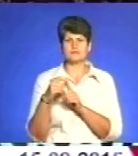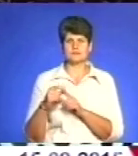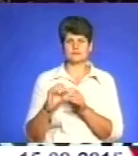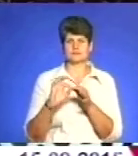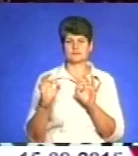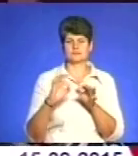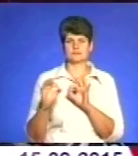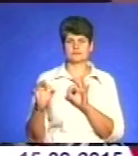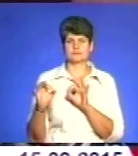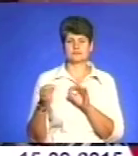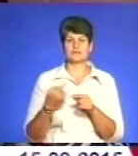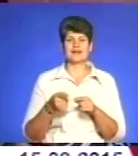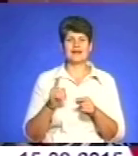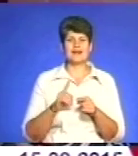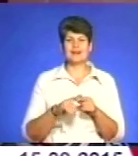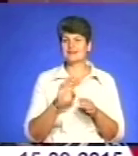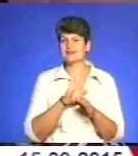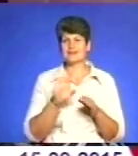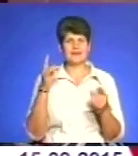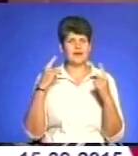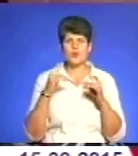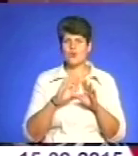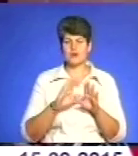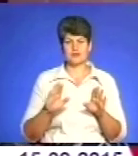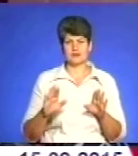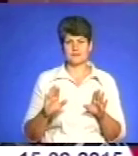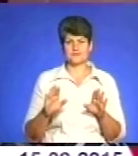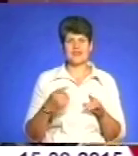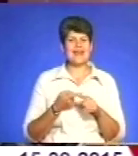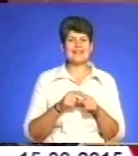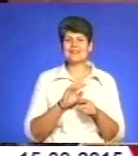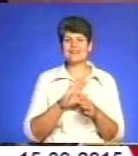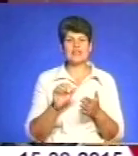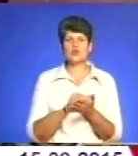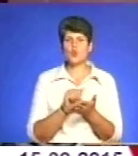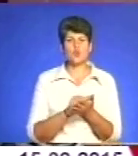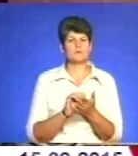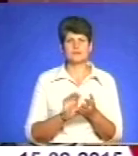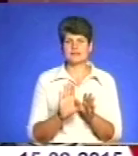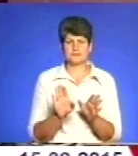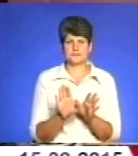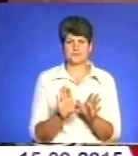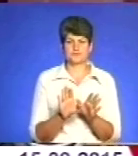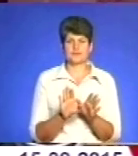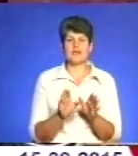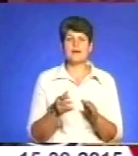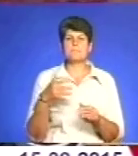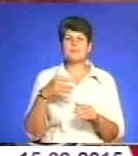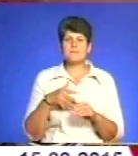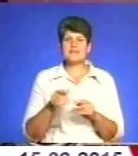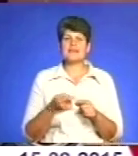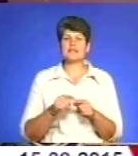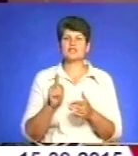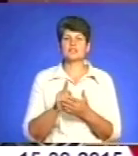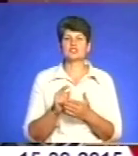кіборгів. Это не хроника, не документалистика. Поймите, это должны сделать